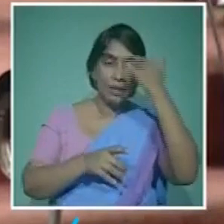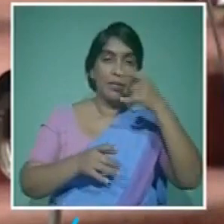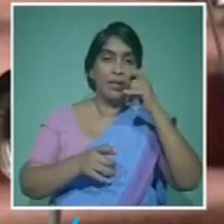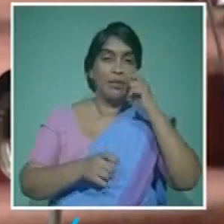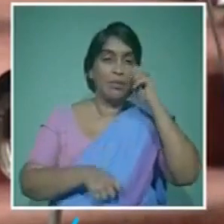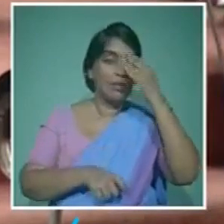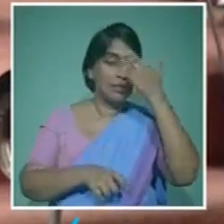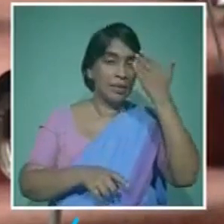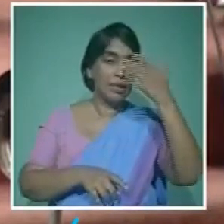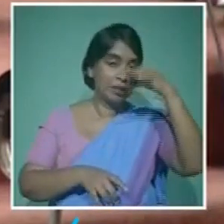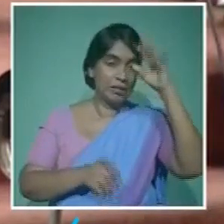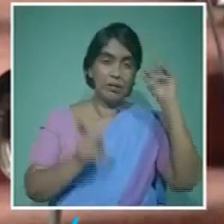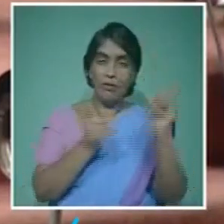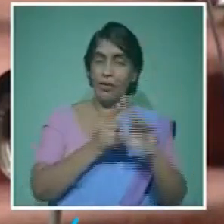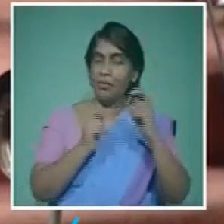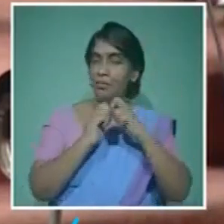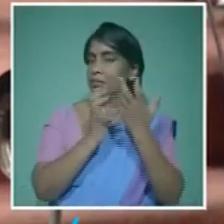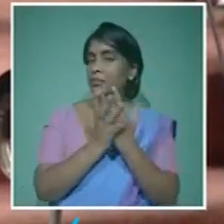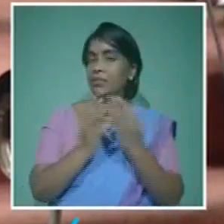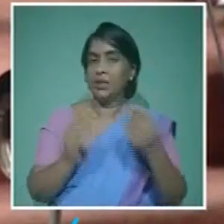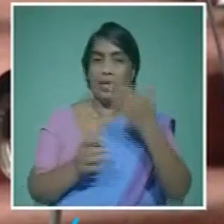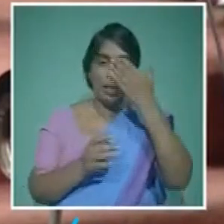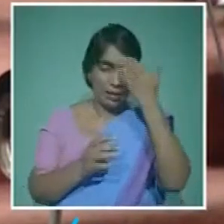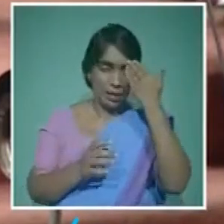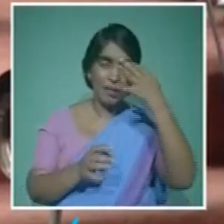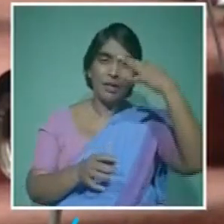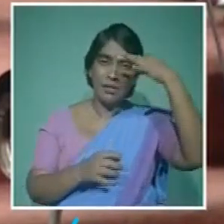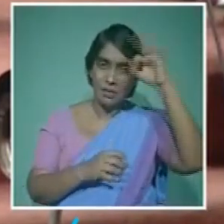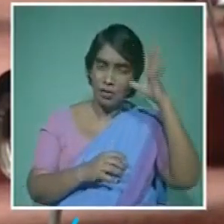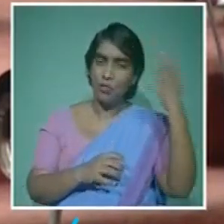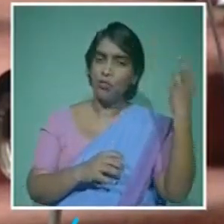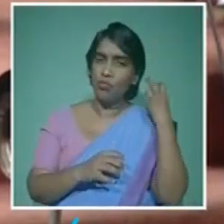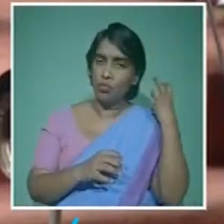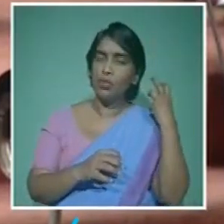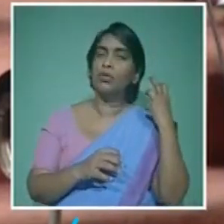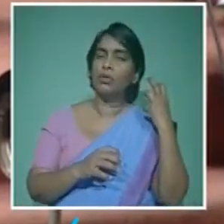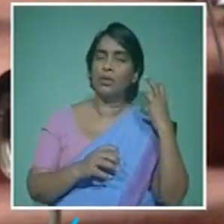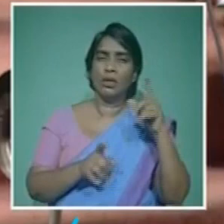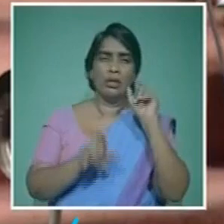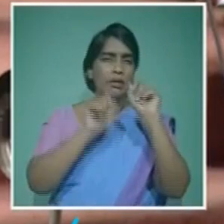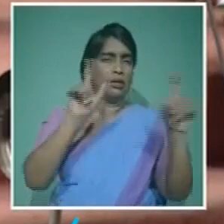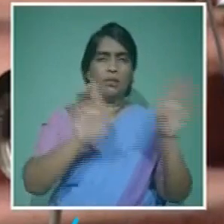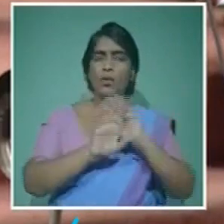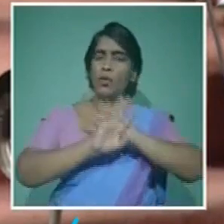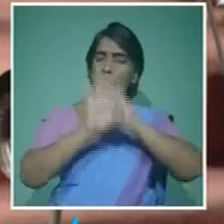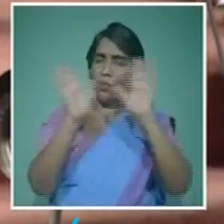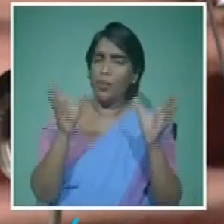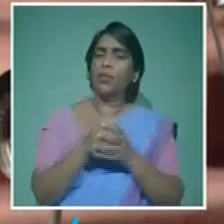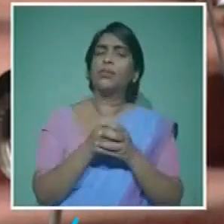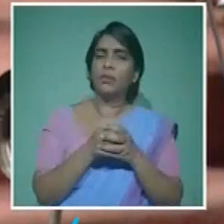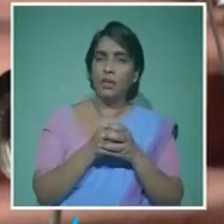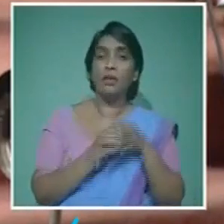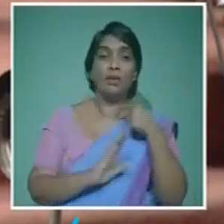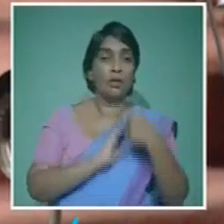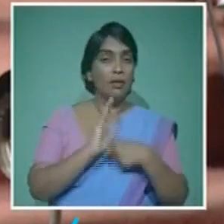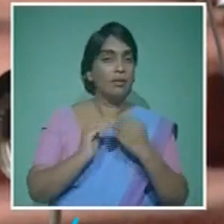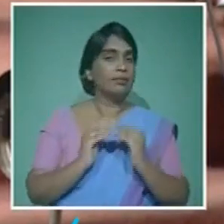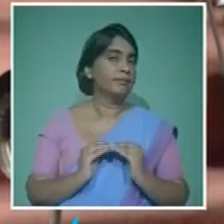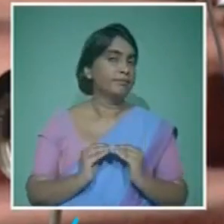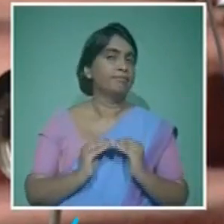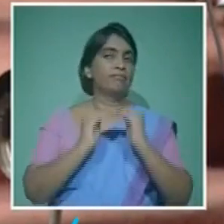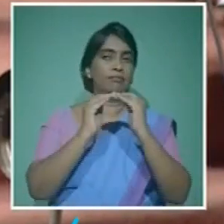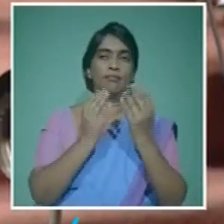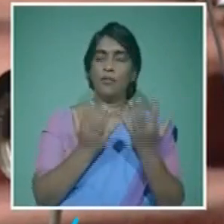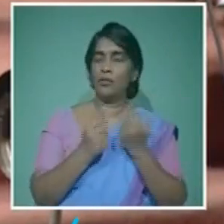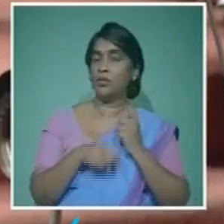நாட்டை தமிழர்கள், சிங்களவர்கள், முஸ்லீம்கள் என்று இல்லாமல் அனைவருமாக சேர்ந்து மீண்டும் கட்டி எழுப்புவதற்கு ஒரு சந்தர்ப்பத்தை உருவாக்க